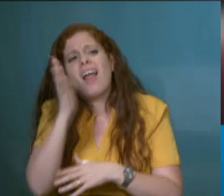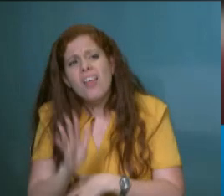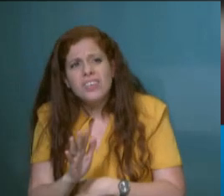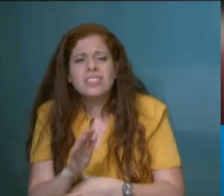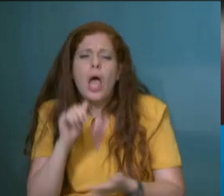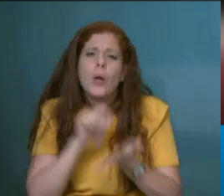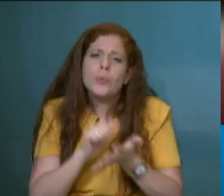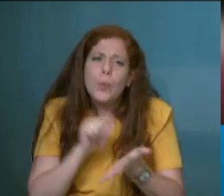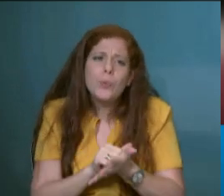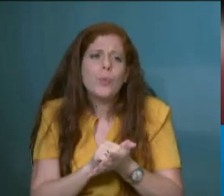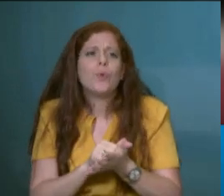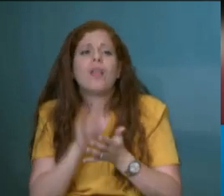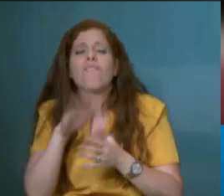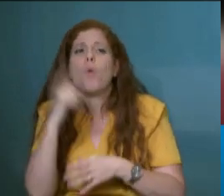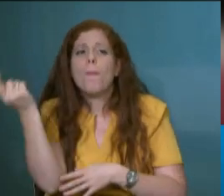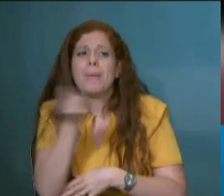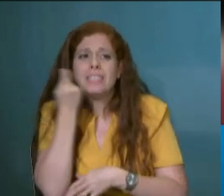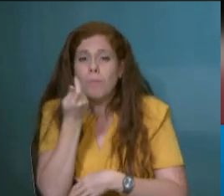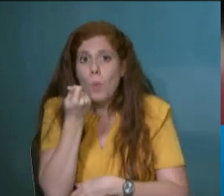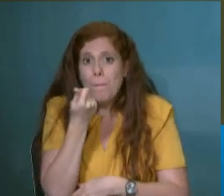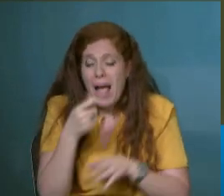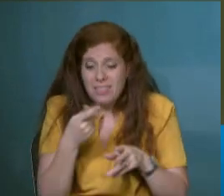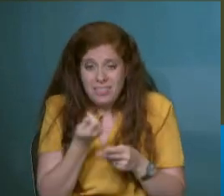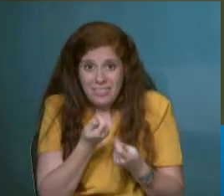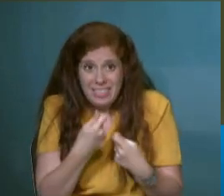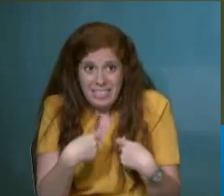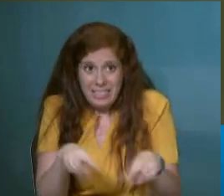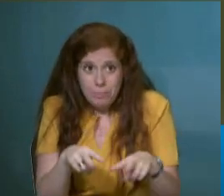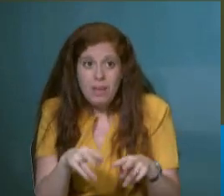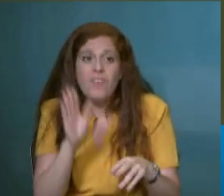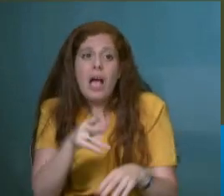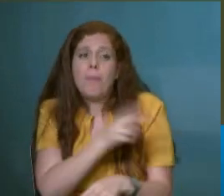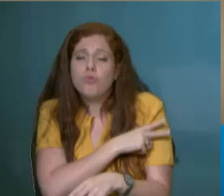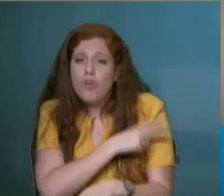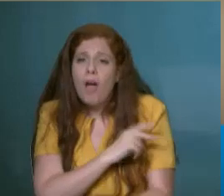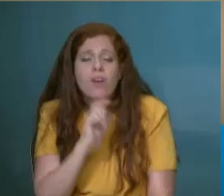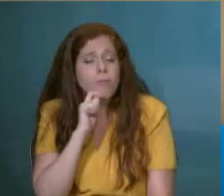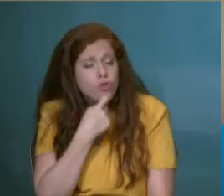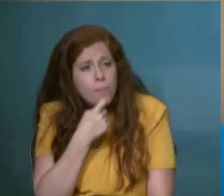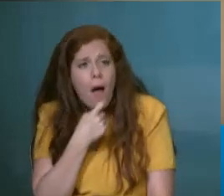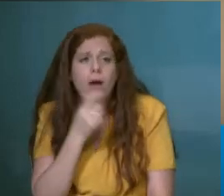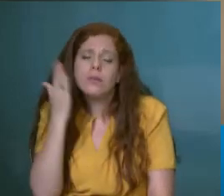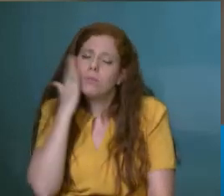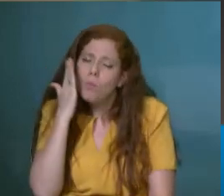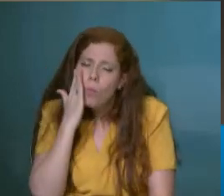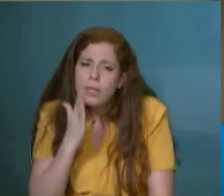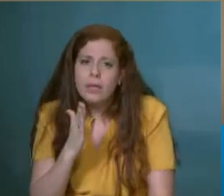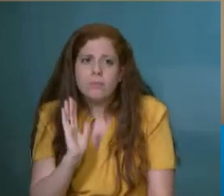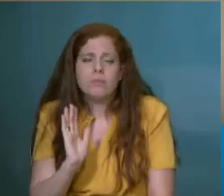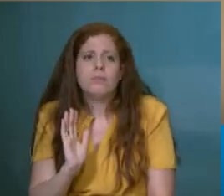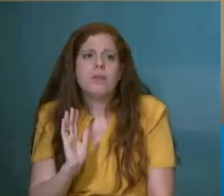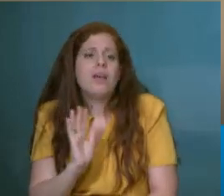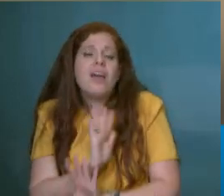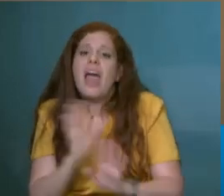עיתונות, אפילו פרסמנו פרס כספי, וגם המשטרה, גם השבק מודע לזה. אין שום